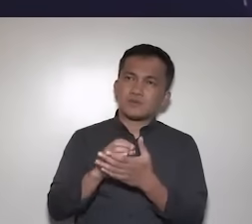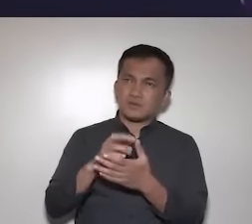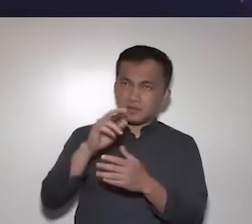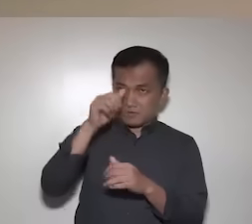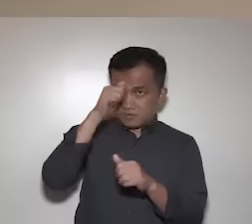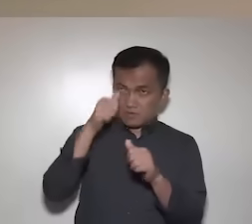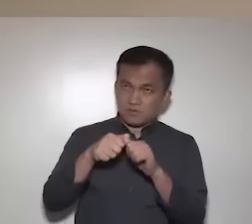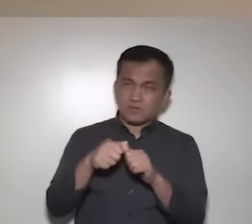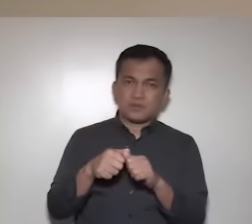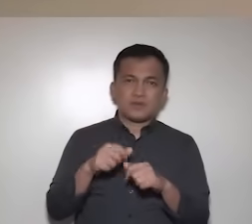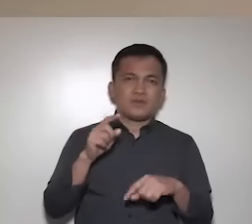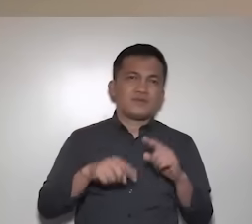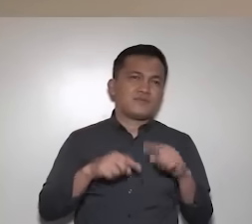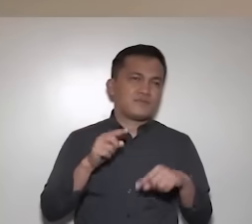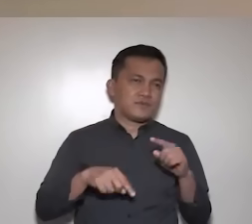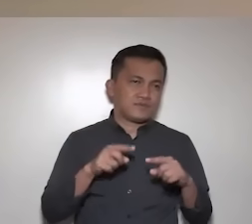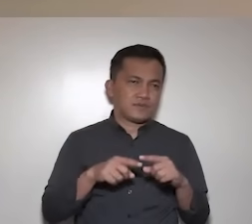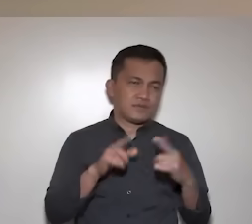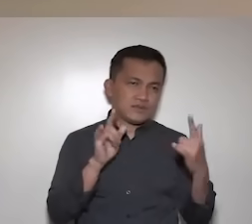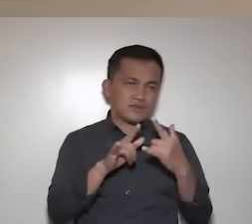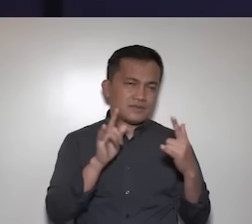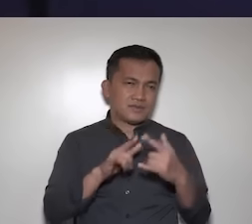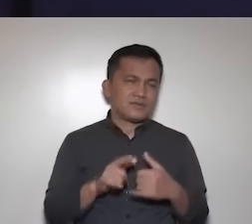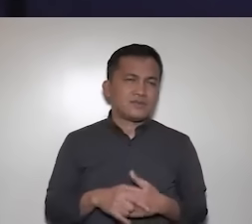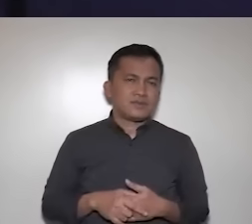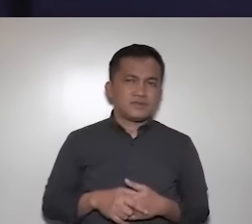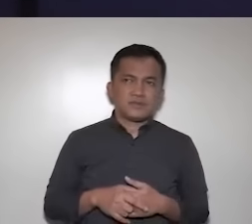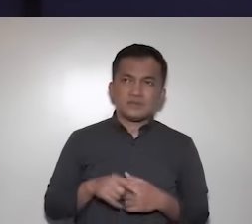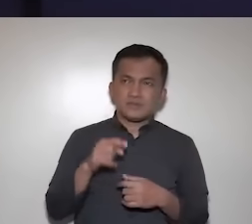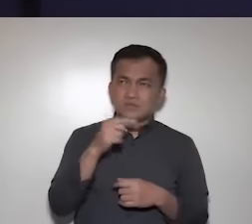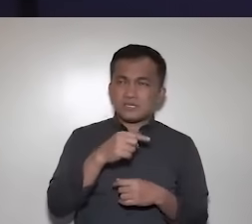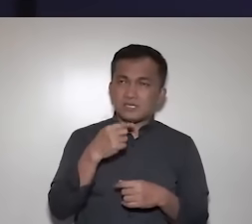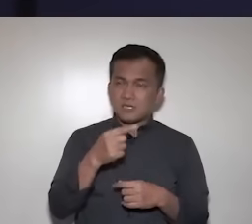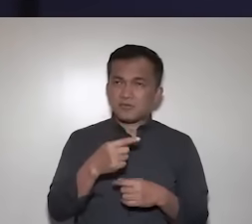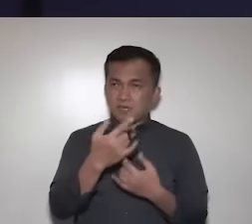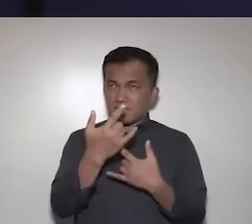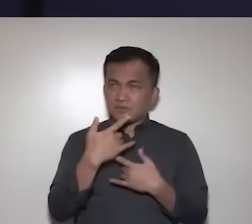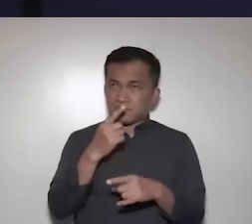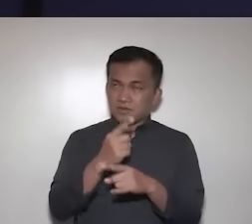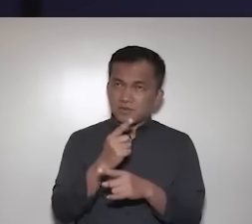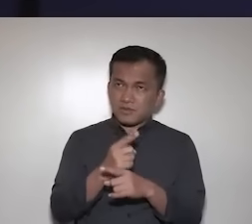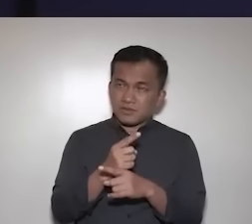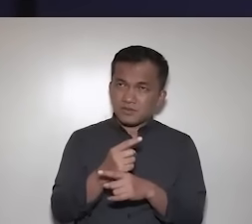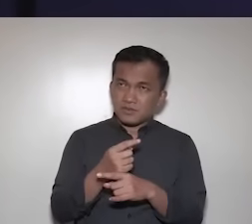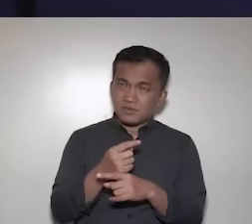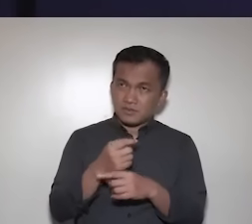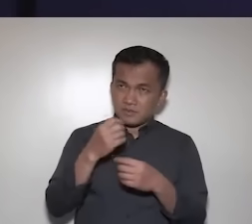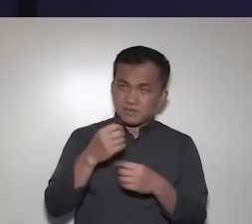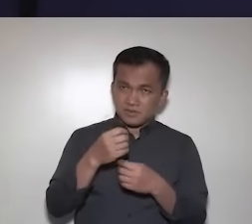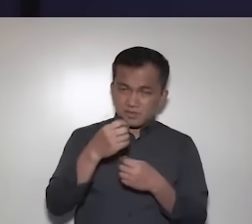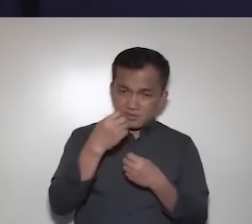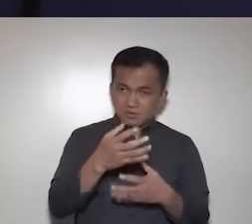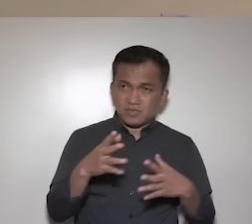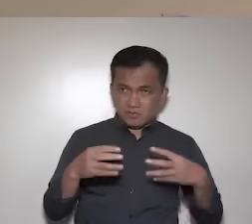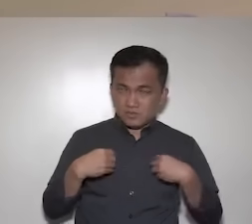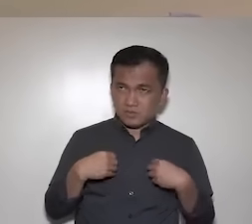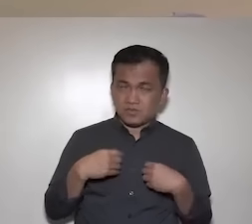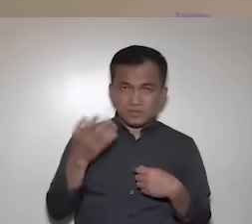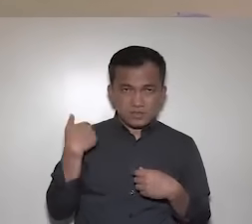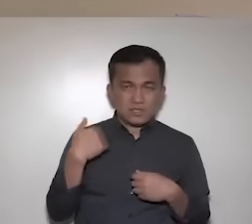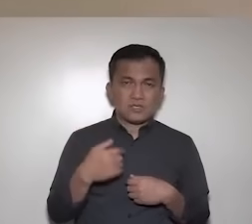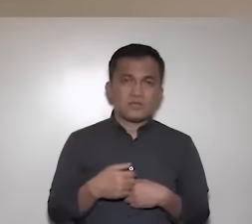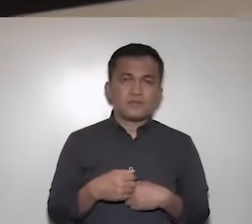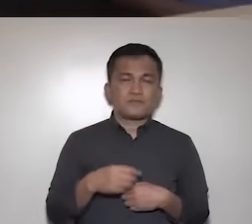lang daw. Friends, ka mo, nag-I love you na nga kayo. Siya nga, nag-I love you sa akin, diba? Diba, inamin ko naman sa'yo yan dati.